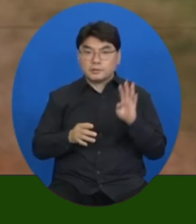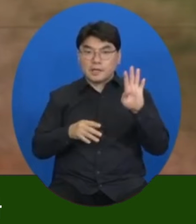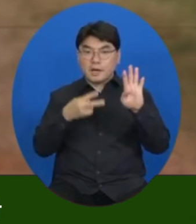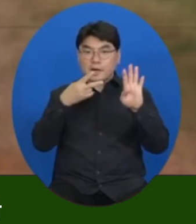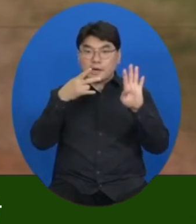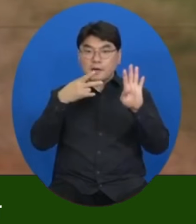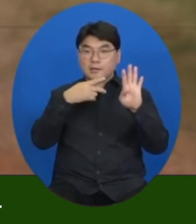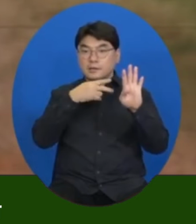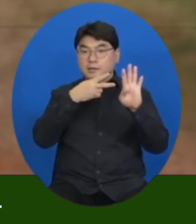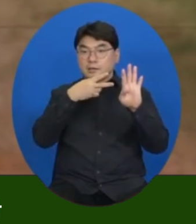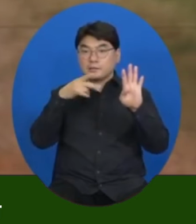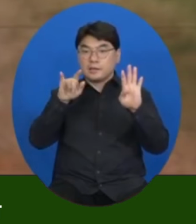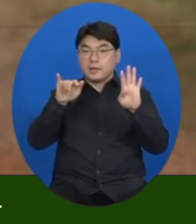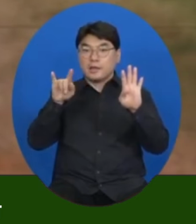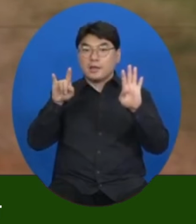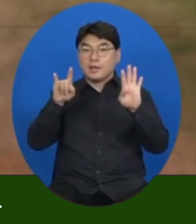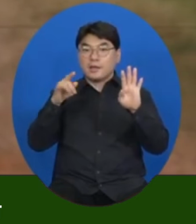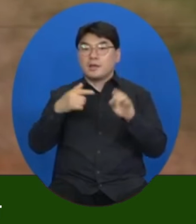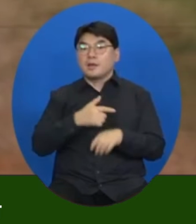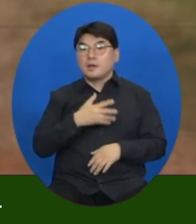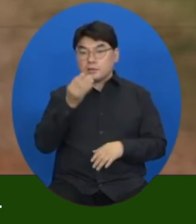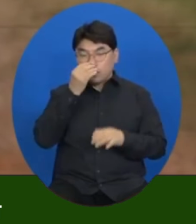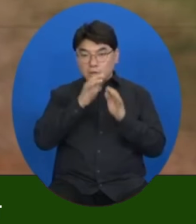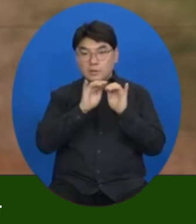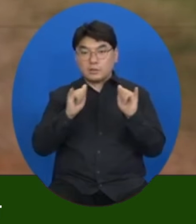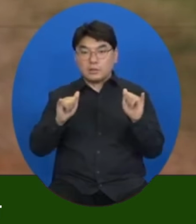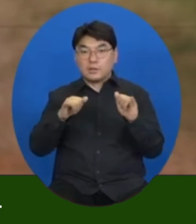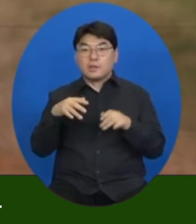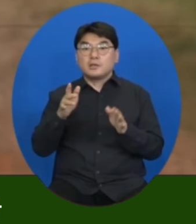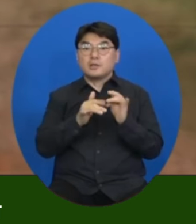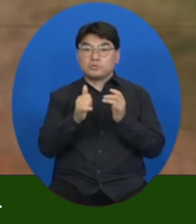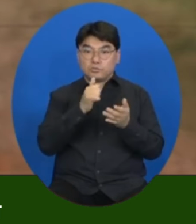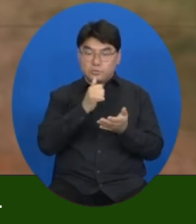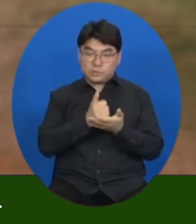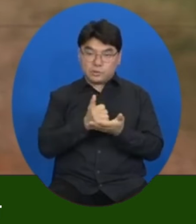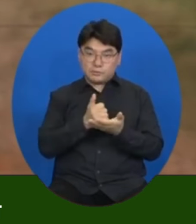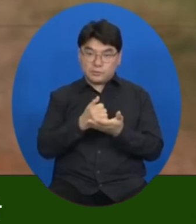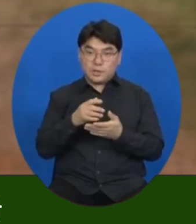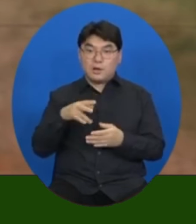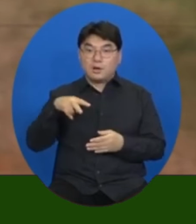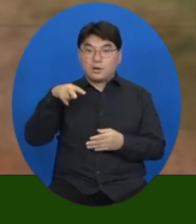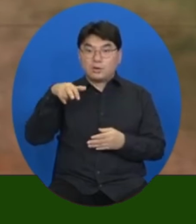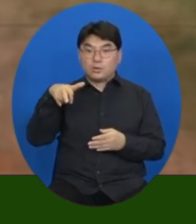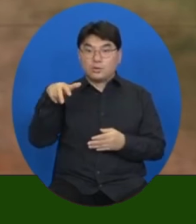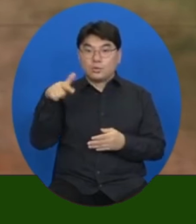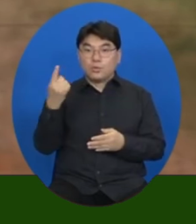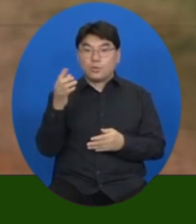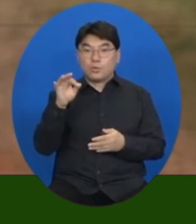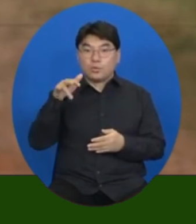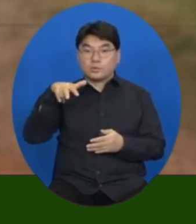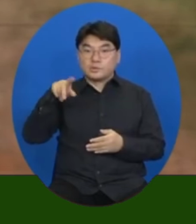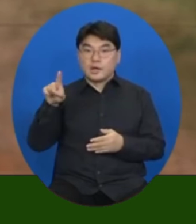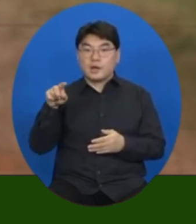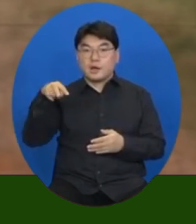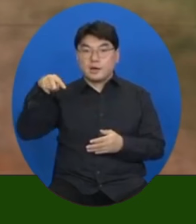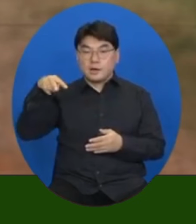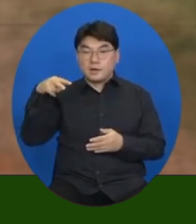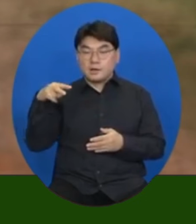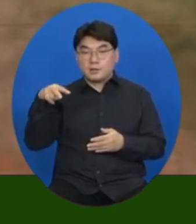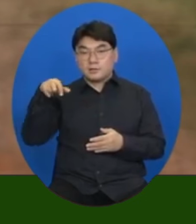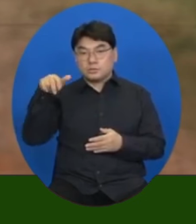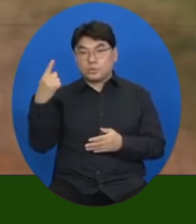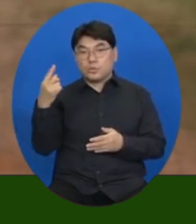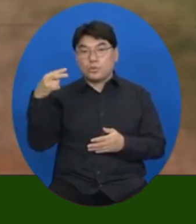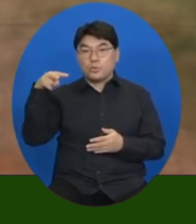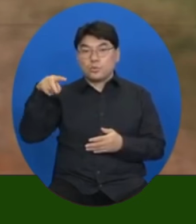때에 예수님과 석가모니와 공자와 마지막 소크라테스를 꼽습니다이 사대 성인이라고 이렇게 불러요